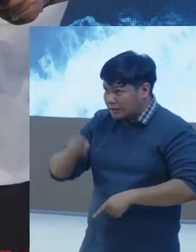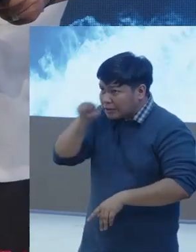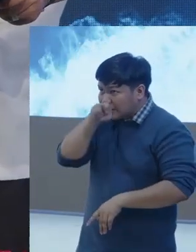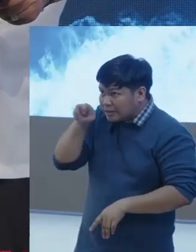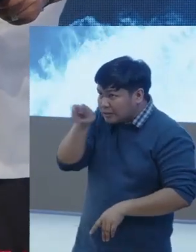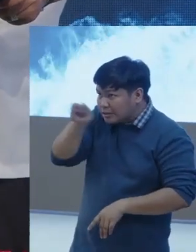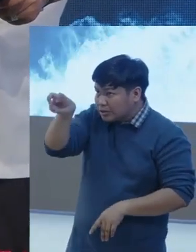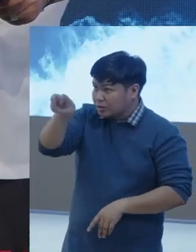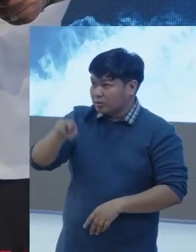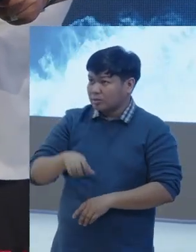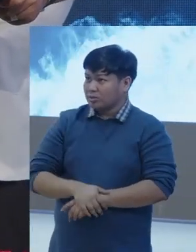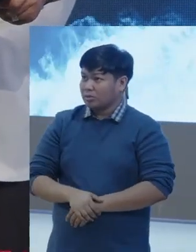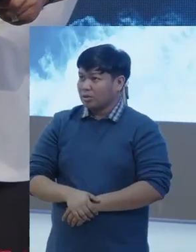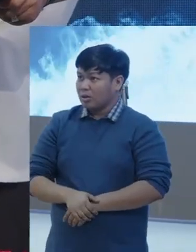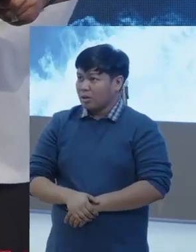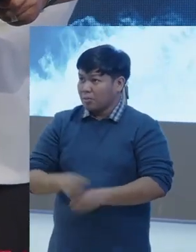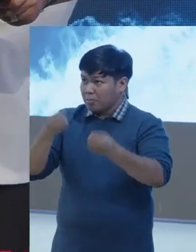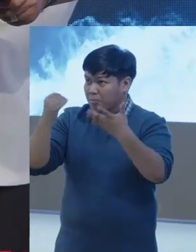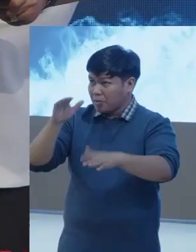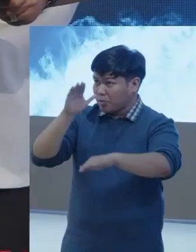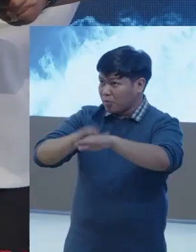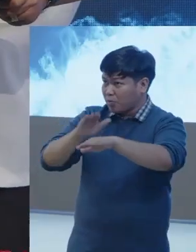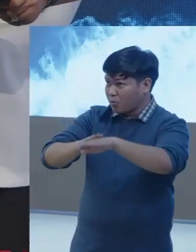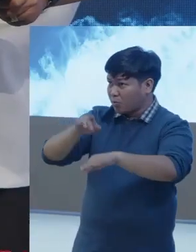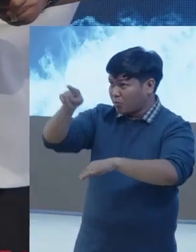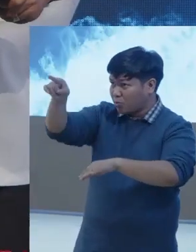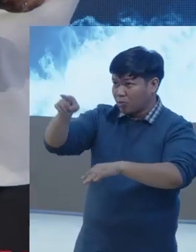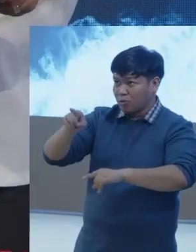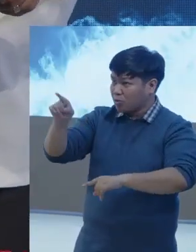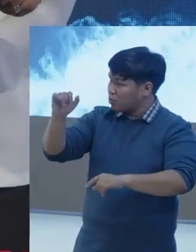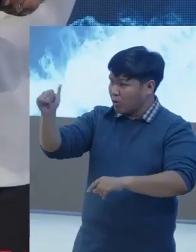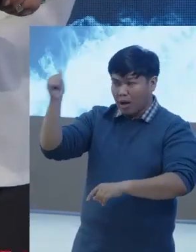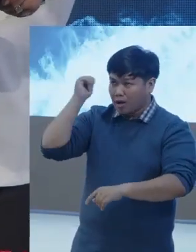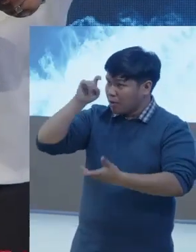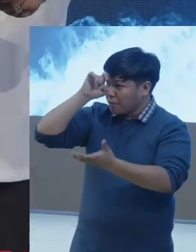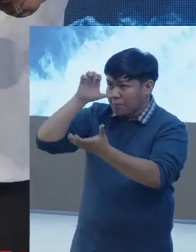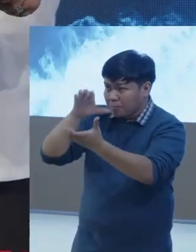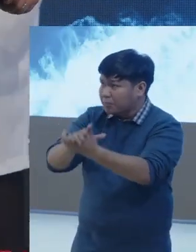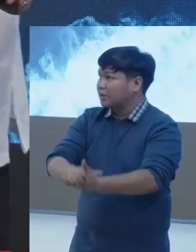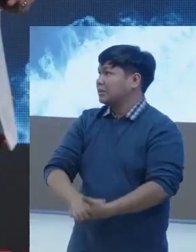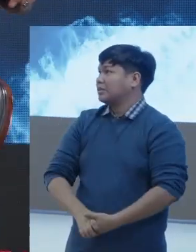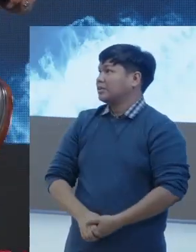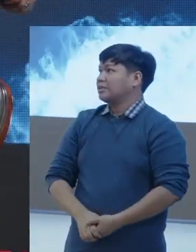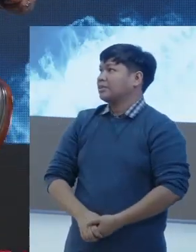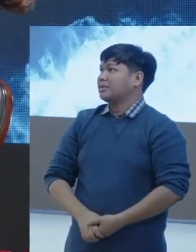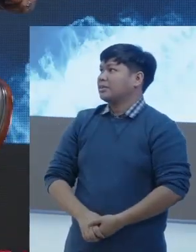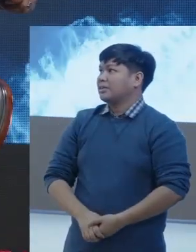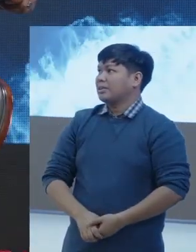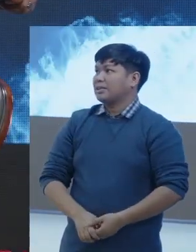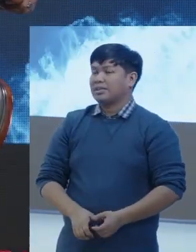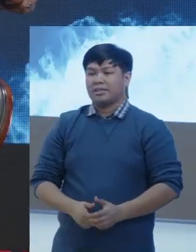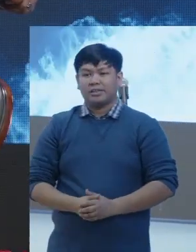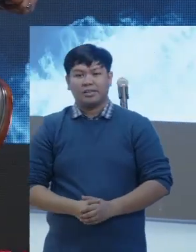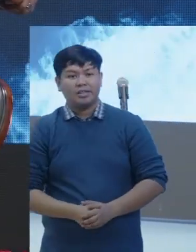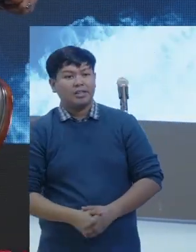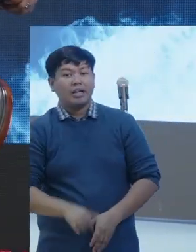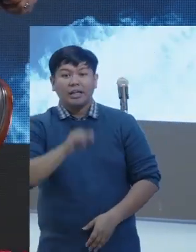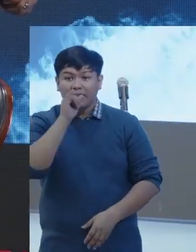to come? Tapos sabi niya, bear fruit in keeping with repentance. Kung